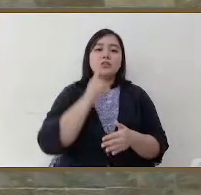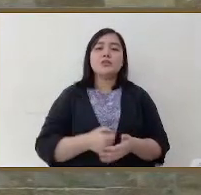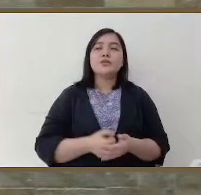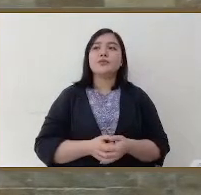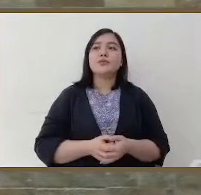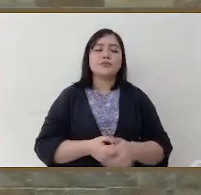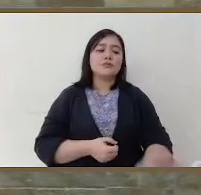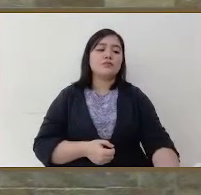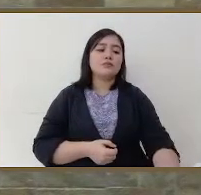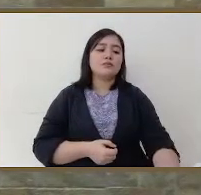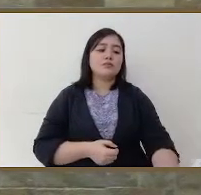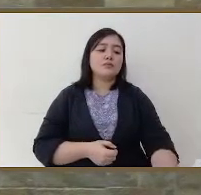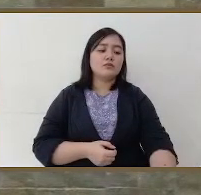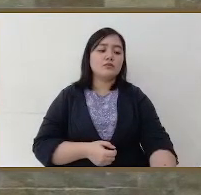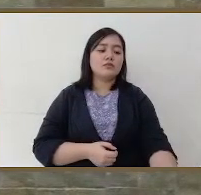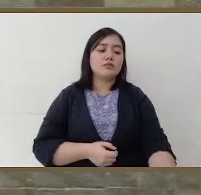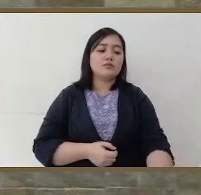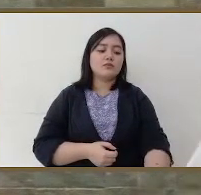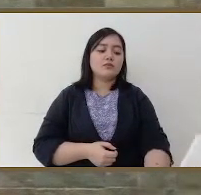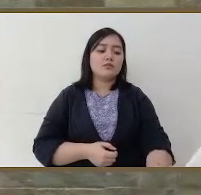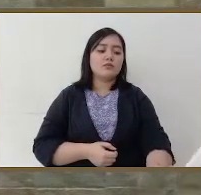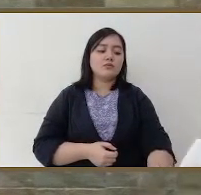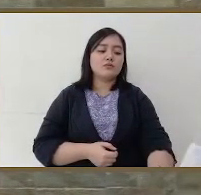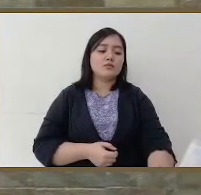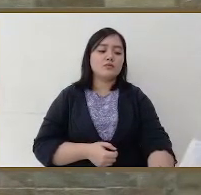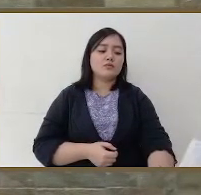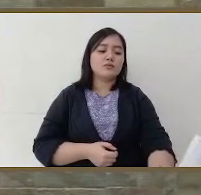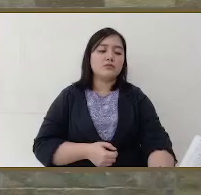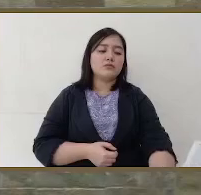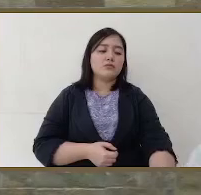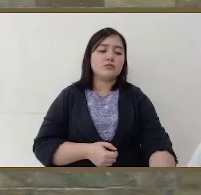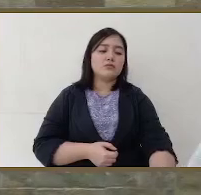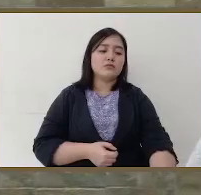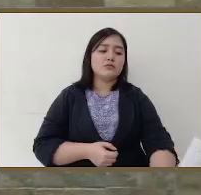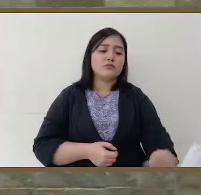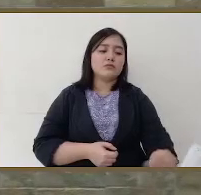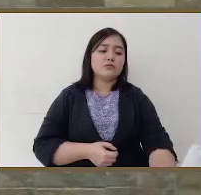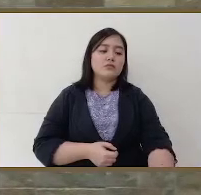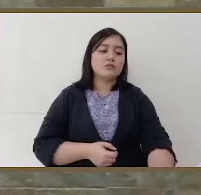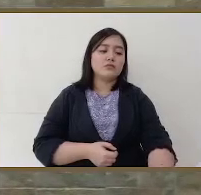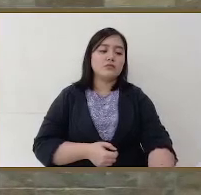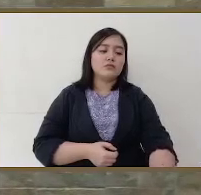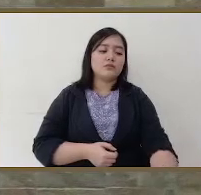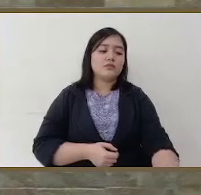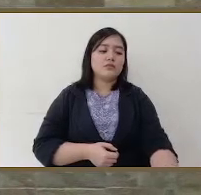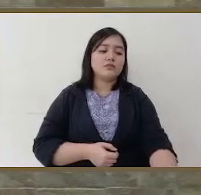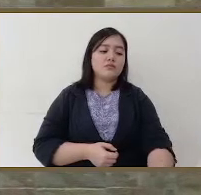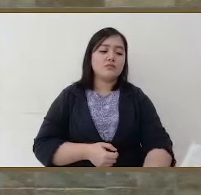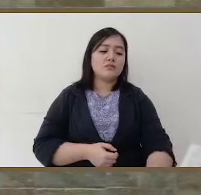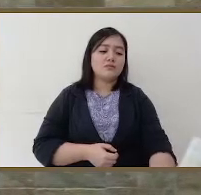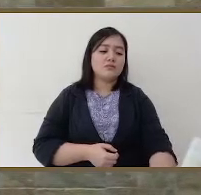Parang na nakikita ko na sinasabi ng Panginoon sa kanya, ako lamang po nakakita nun.